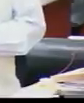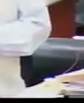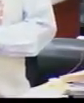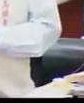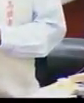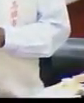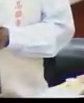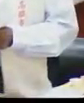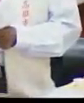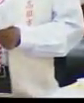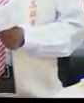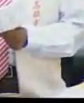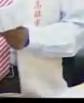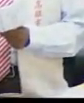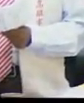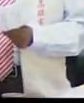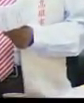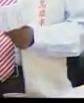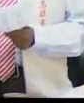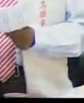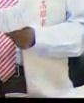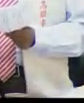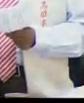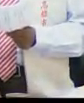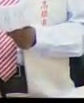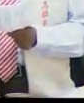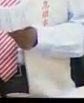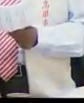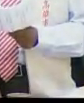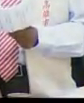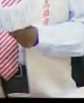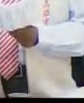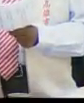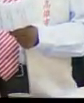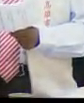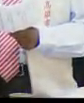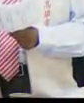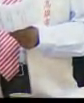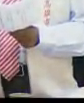的把我们原乡有一些土地划为六龟区，